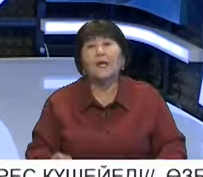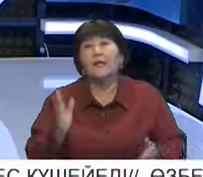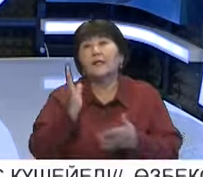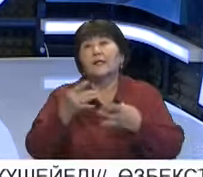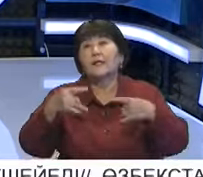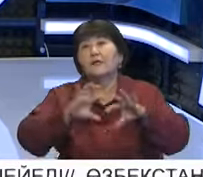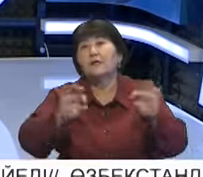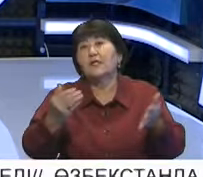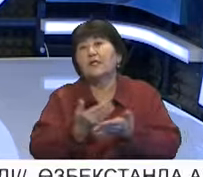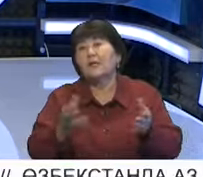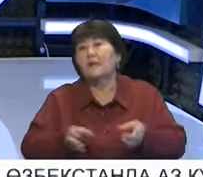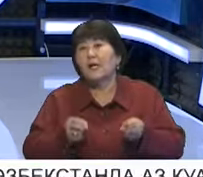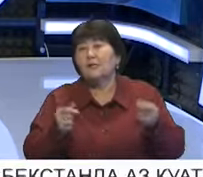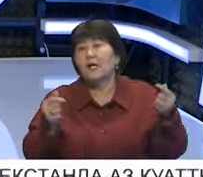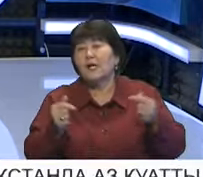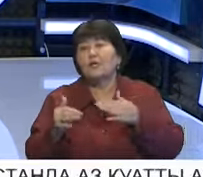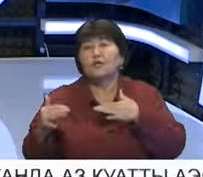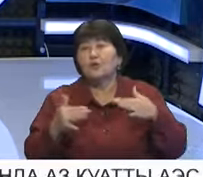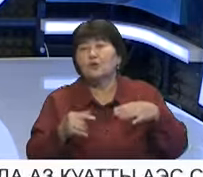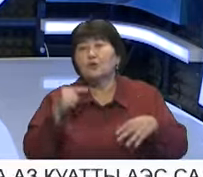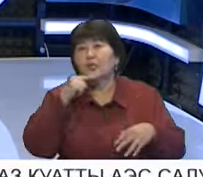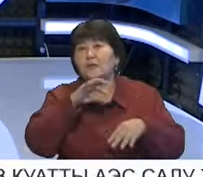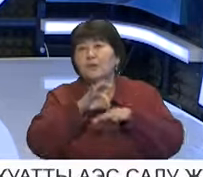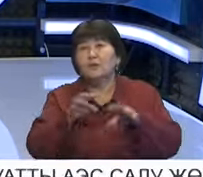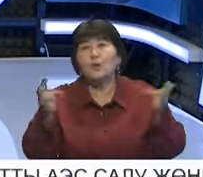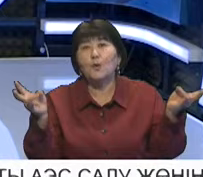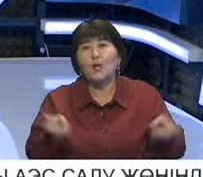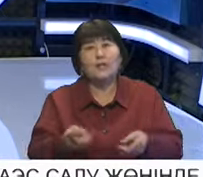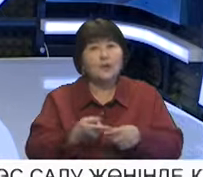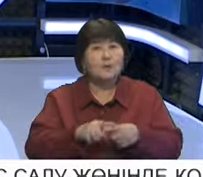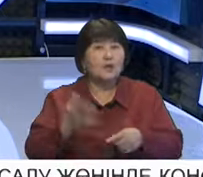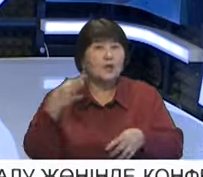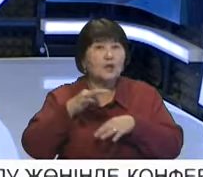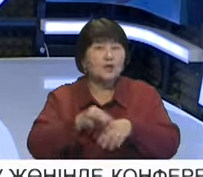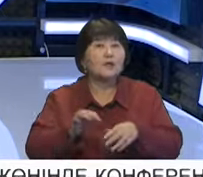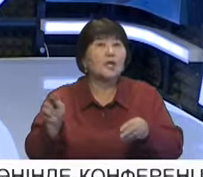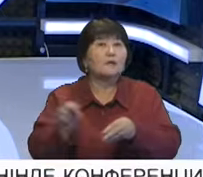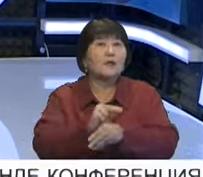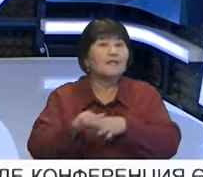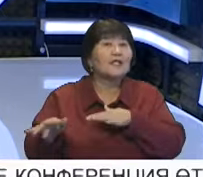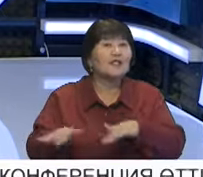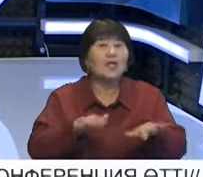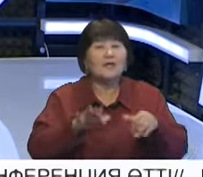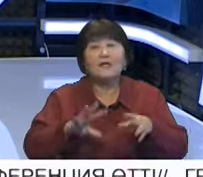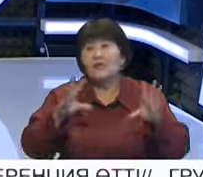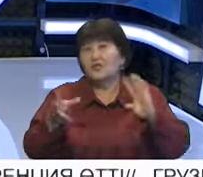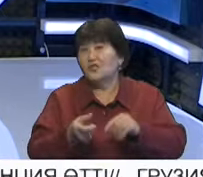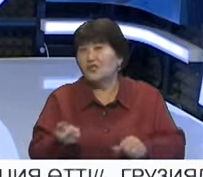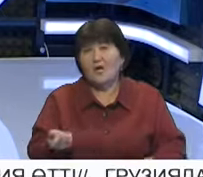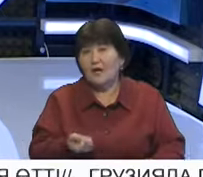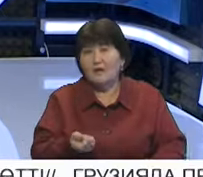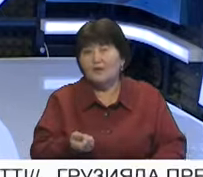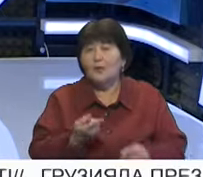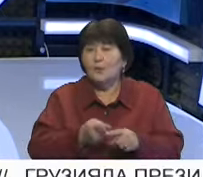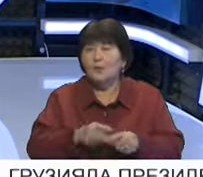Тікелей эфирде жаңалықтар. Қылмысқа қарсы күресті тиімді ұйымдастыру қажет. Бұған дейін жүргізілген профилактикалық шаралардан нәтиже аз.